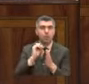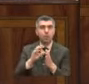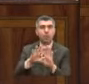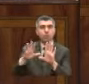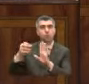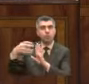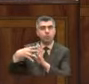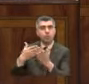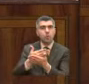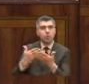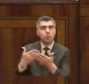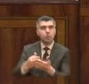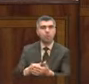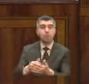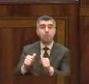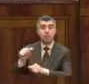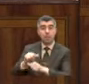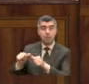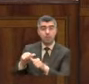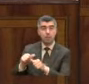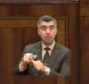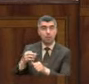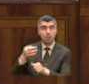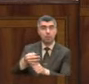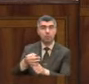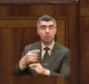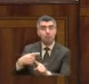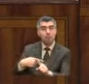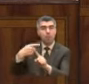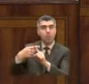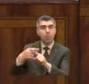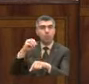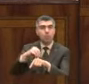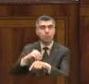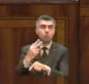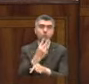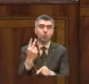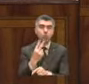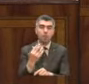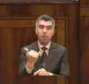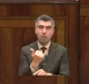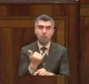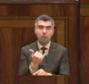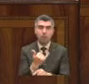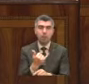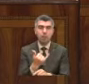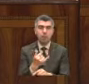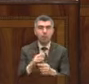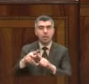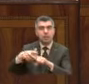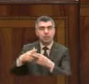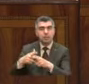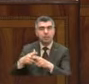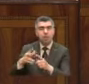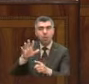الطاقات المتجددة، وهذا تحول اقتصادي كبير. هذا بالإضافة إلى أمرين أساسيين: تزويد المناطق الصناعية كلها